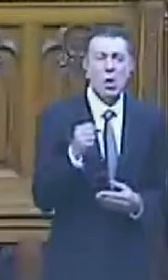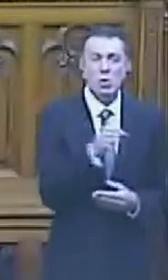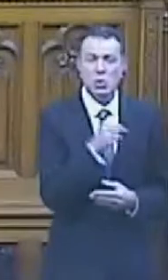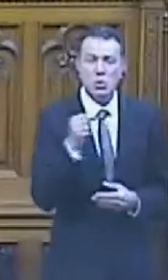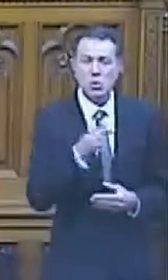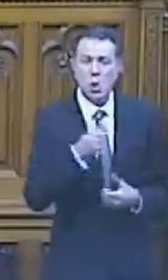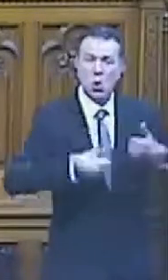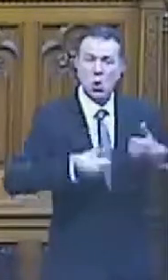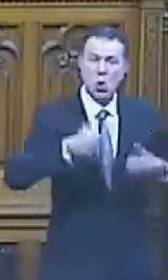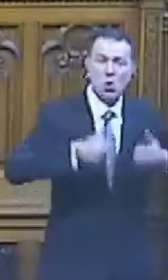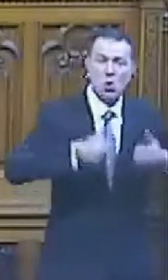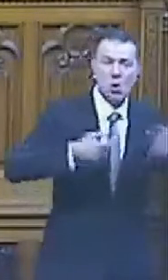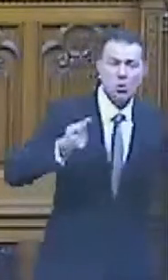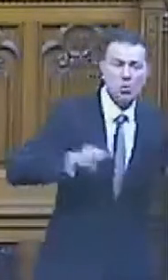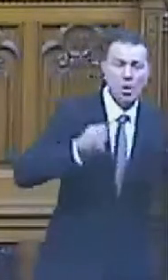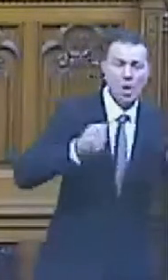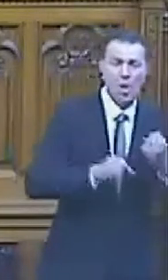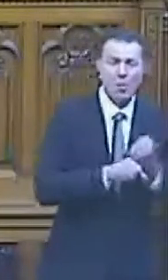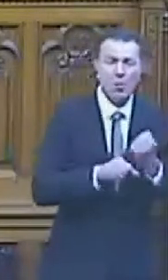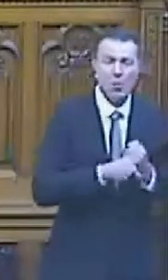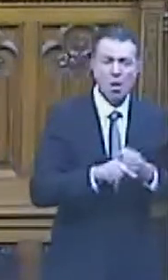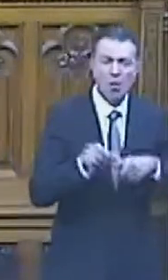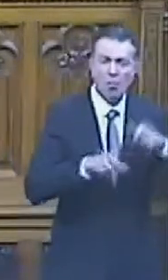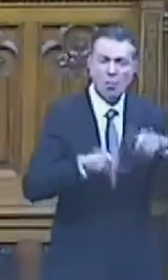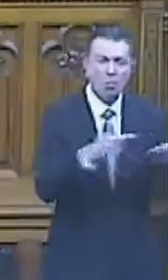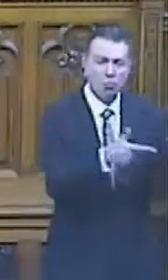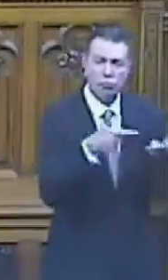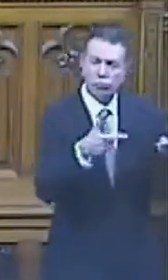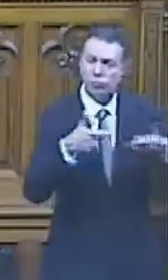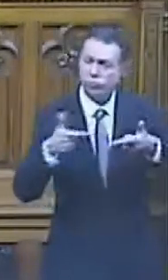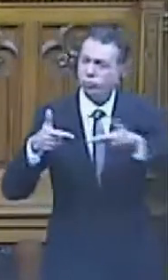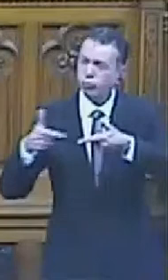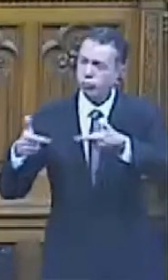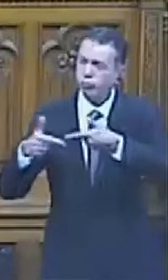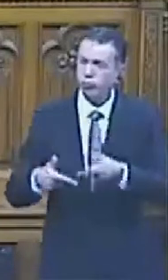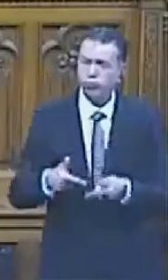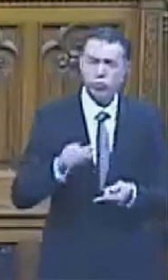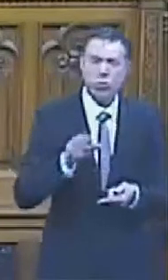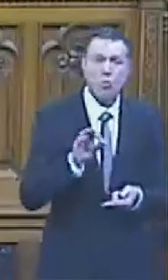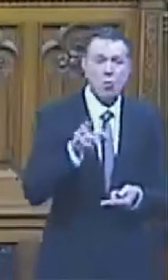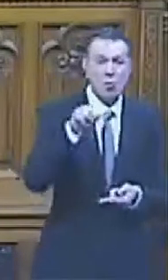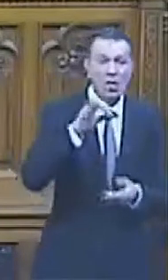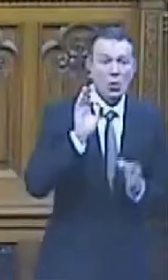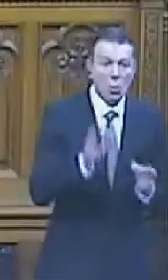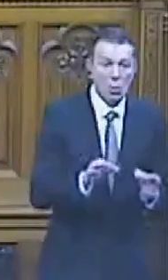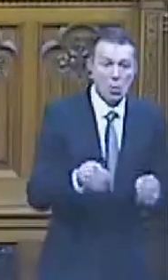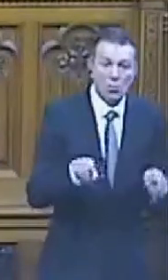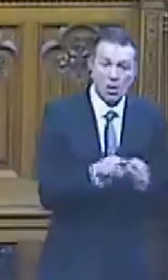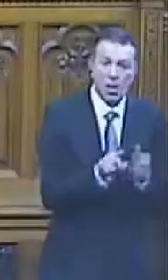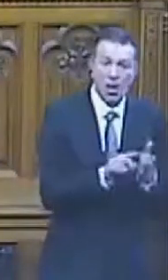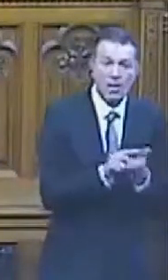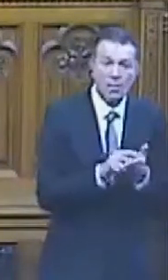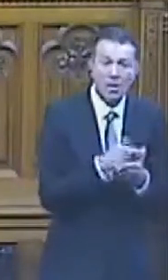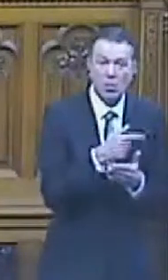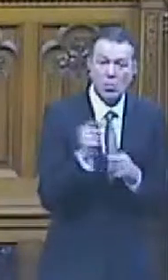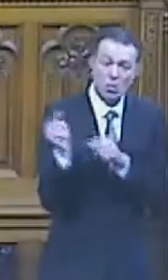propagieren und Menschen aus aller Welt hierher einladen, ist das gut für Wien. Aber wenn wir dann gleichzeitig genau die Menschen, die nach Wien